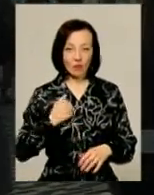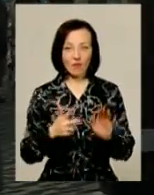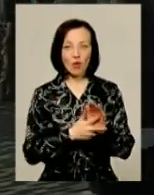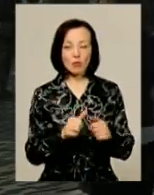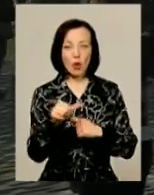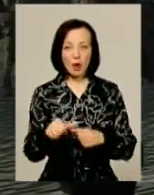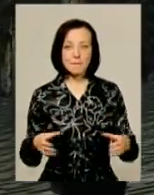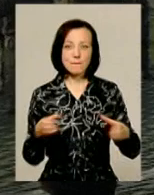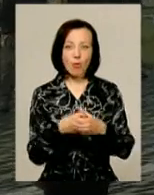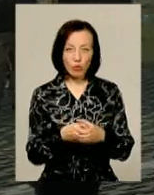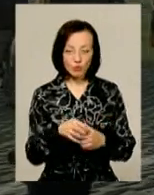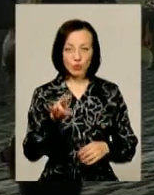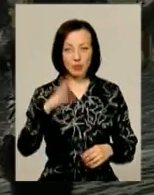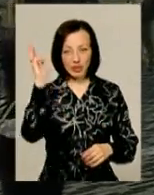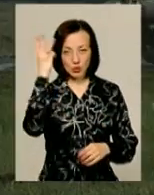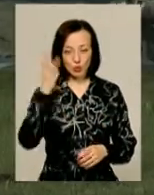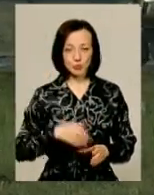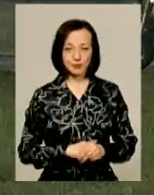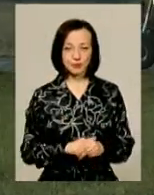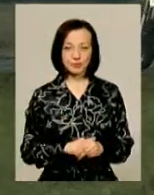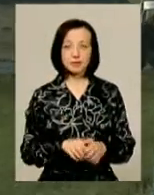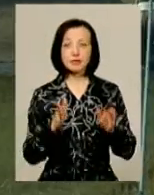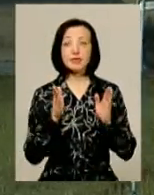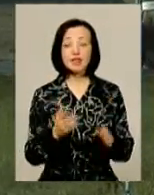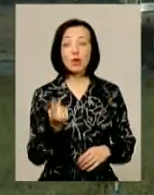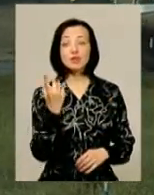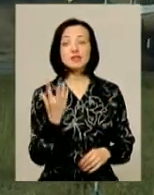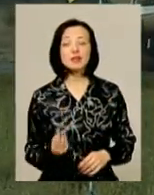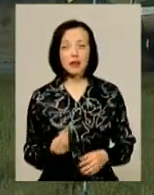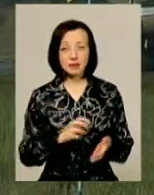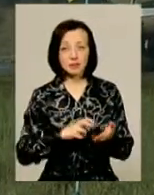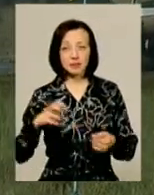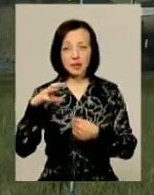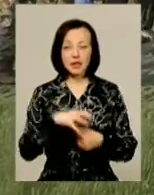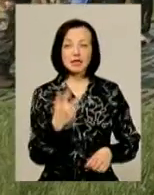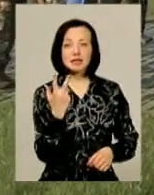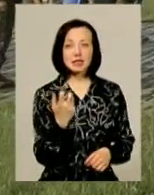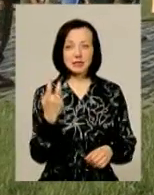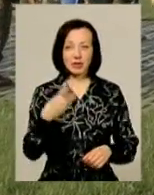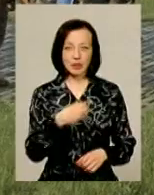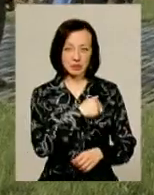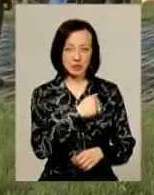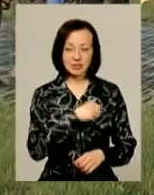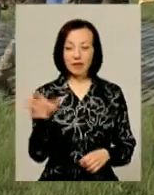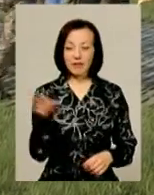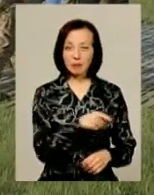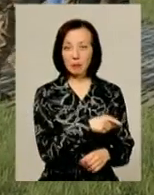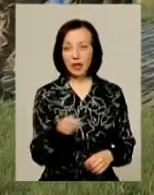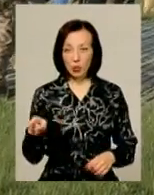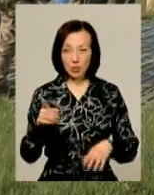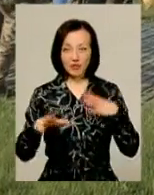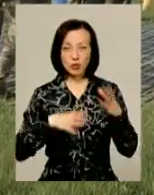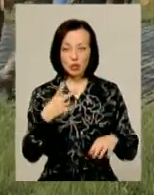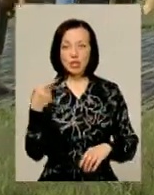8-го окремого полку, що дислокується у Хмельницькому. Лише за один день десантувалося 320 бійців. За весь період вишколу